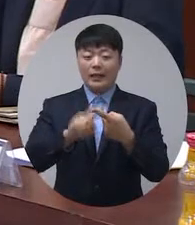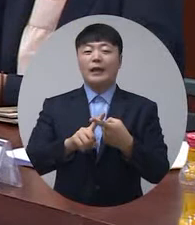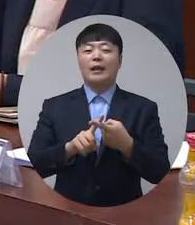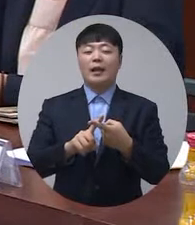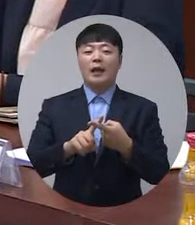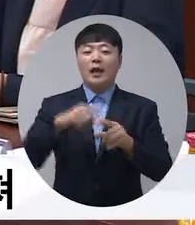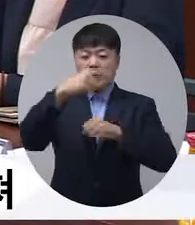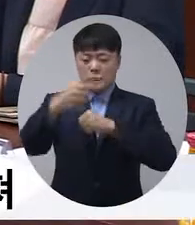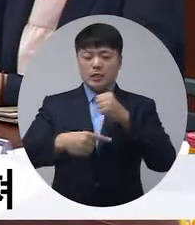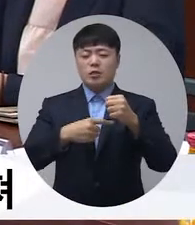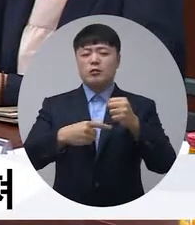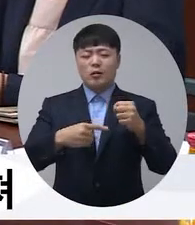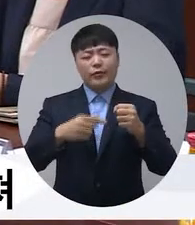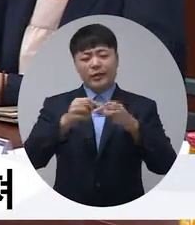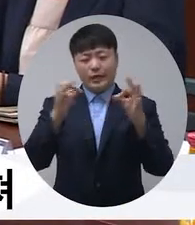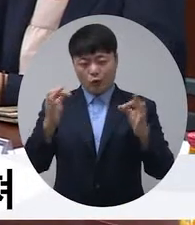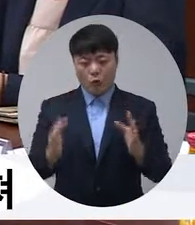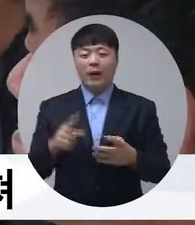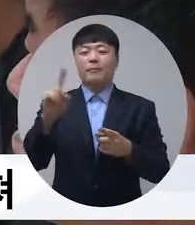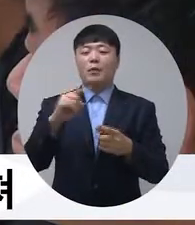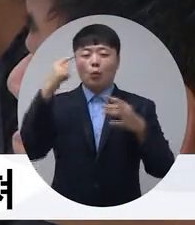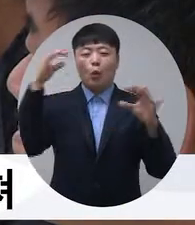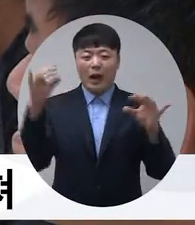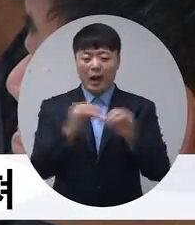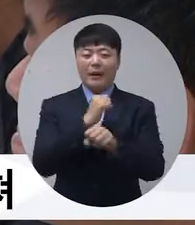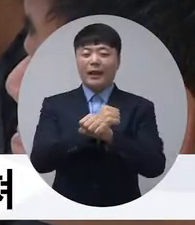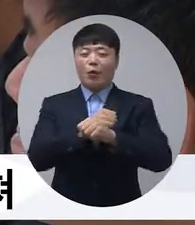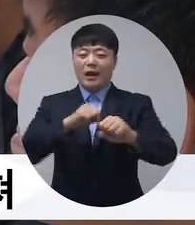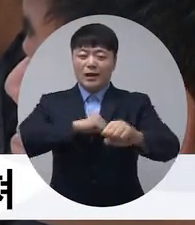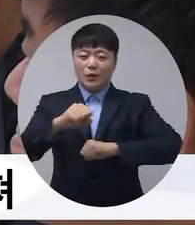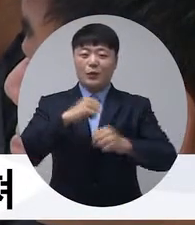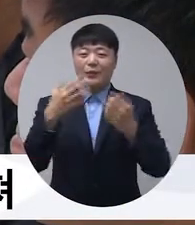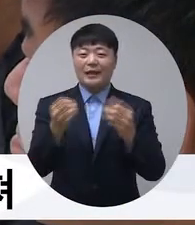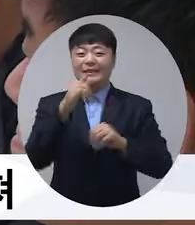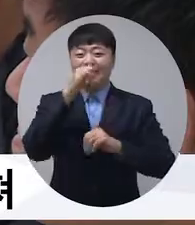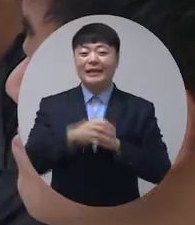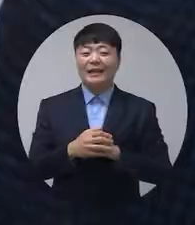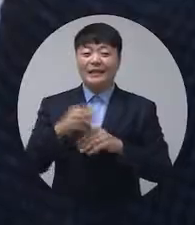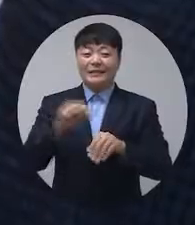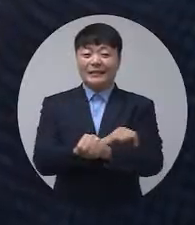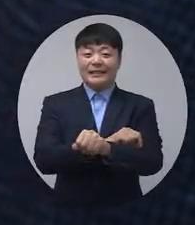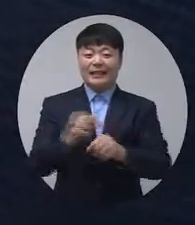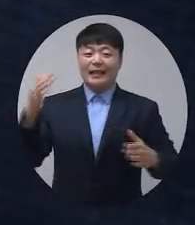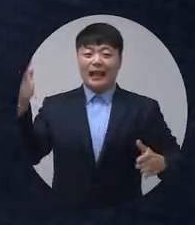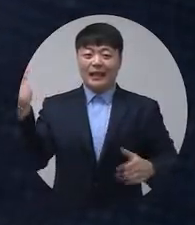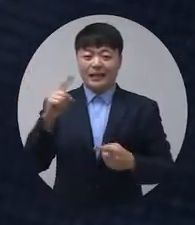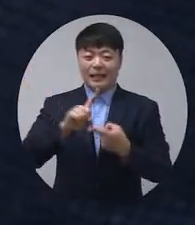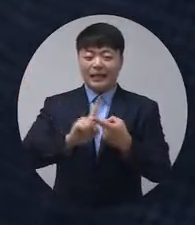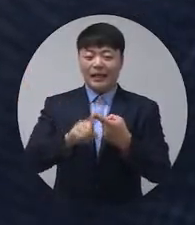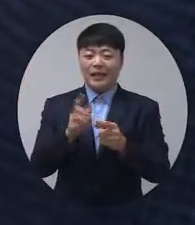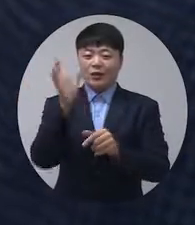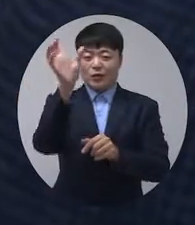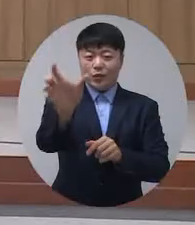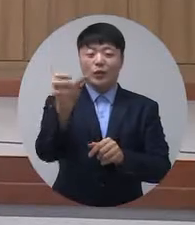1년간 분 미니 공감하고 참여하는 다양한 통일 공감 활동을 펼쳤습니다 특히 청소년 통일 미래 단위